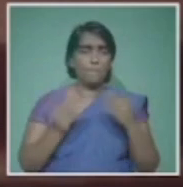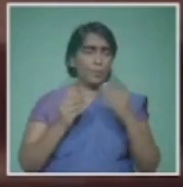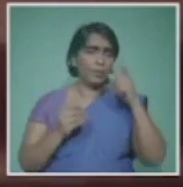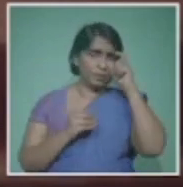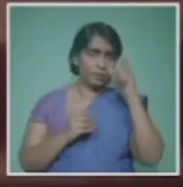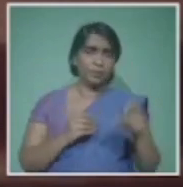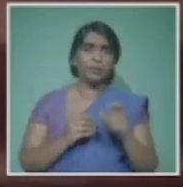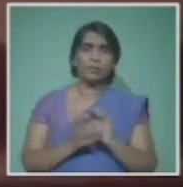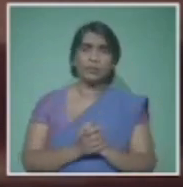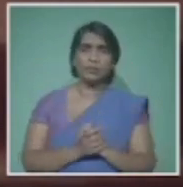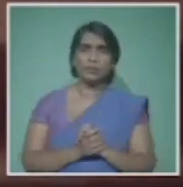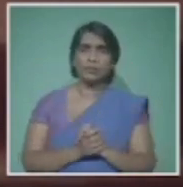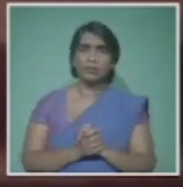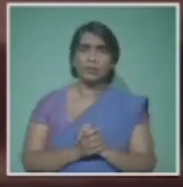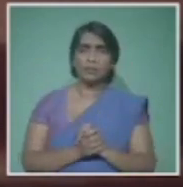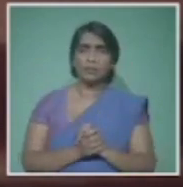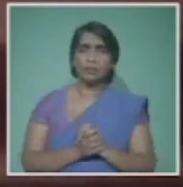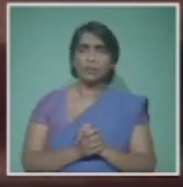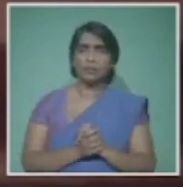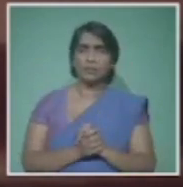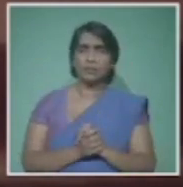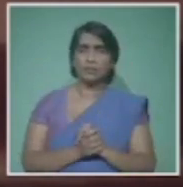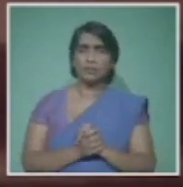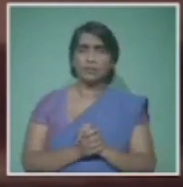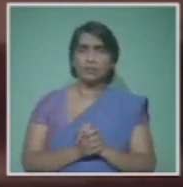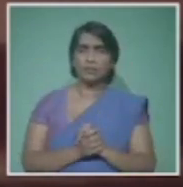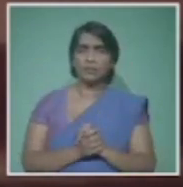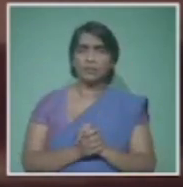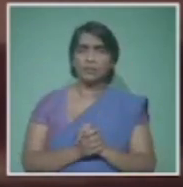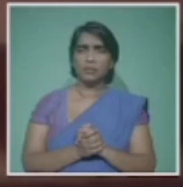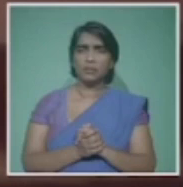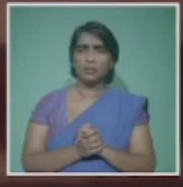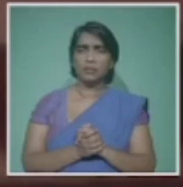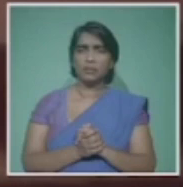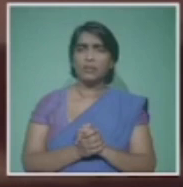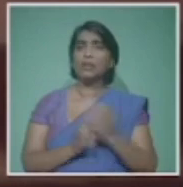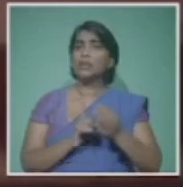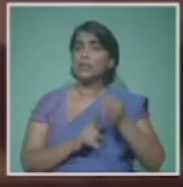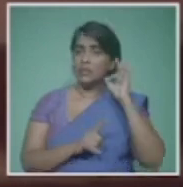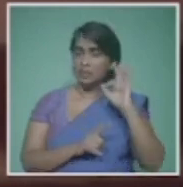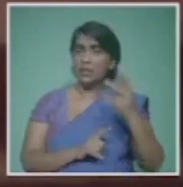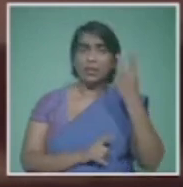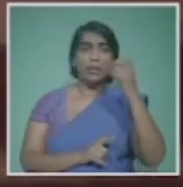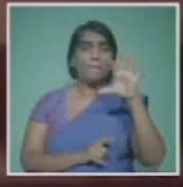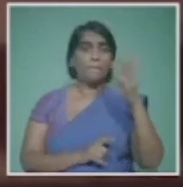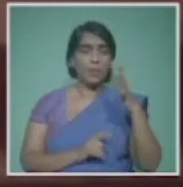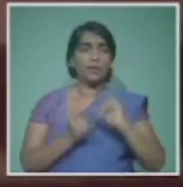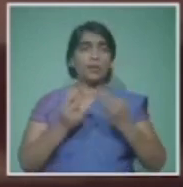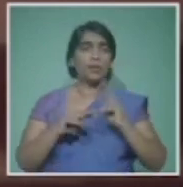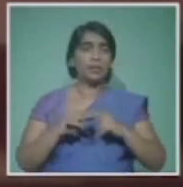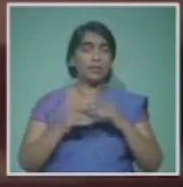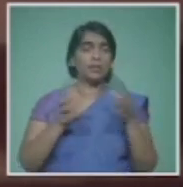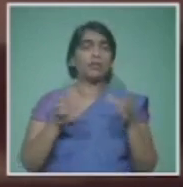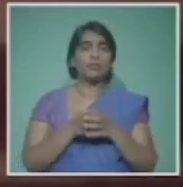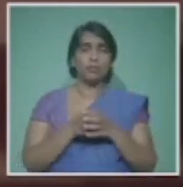දකිනවා ලකි විනාඩියක් දීලා යන ප්‍රවෘත්ති පත්‍රවල දකිනවා ජනාධිපති 2500 කාර්ය මණ්ඩලය පාවිච්චි